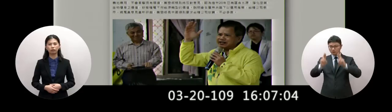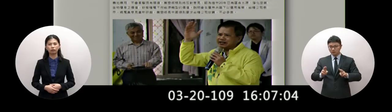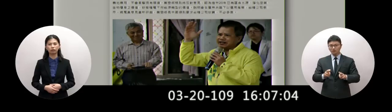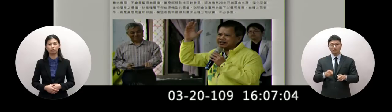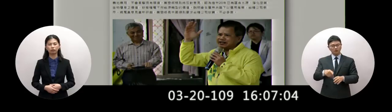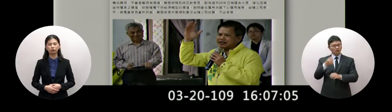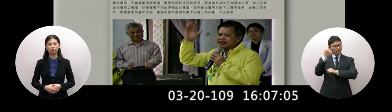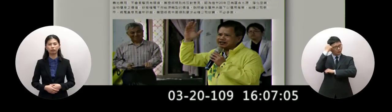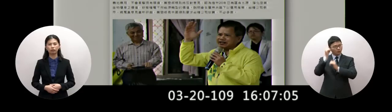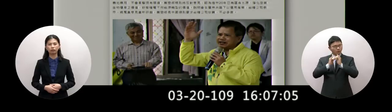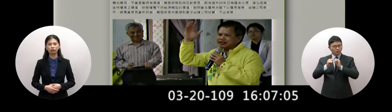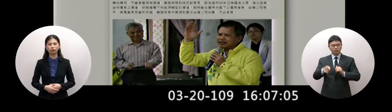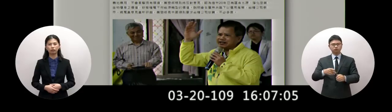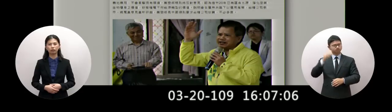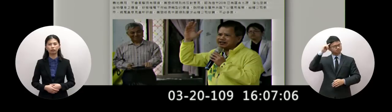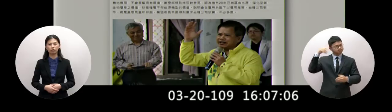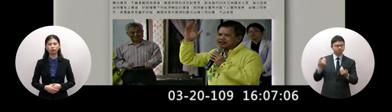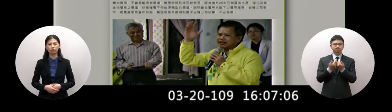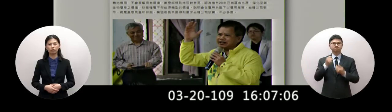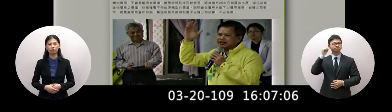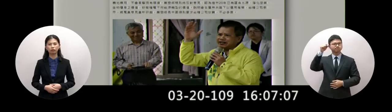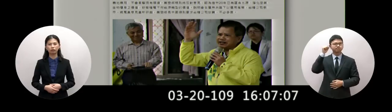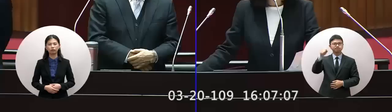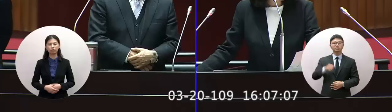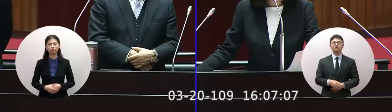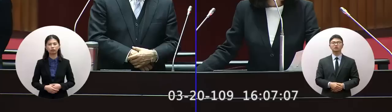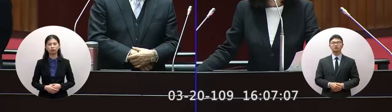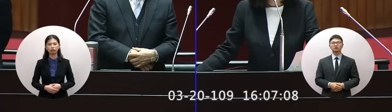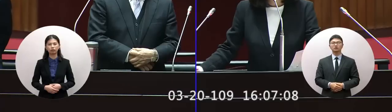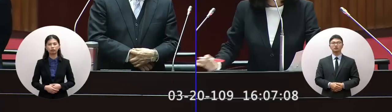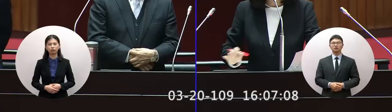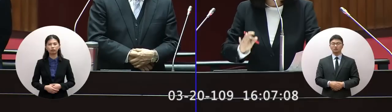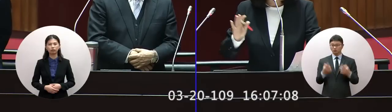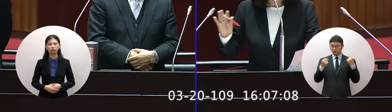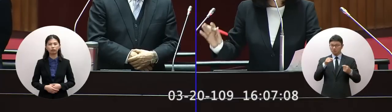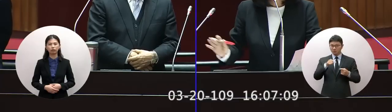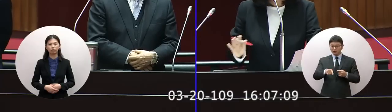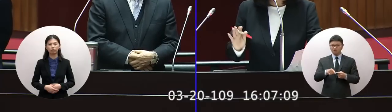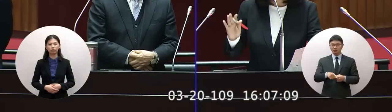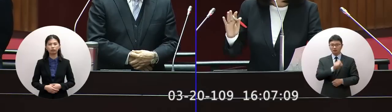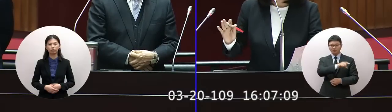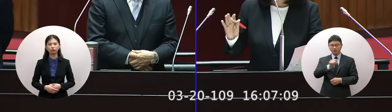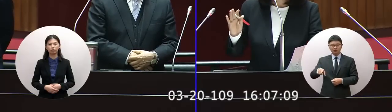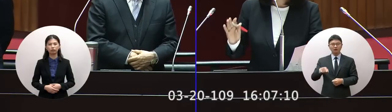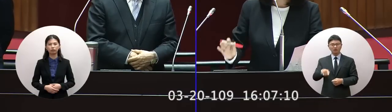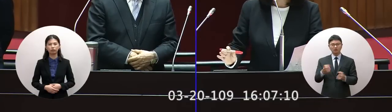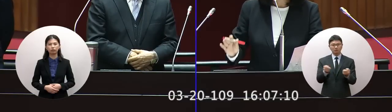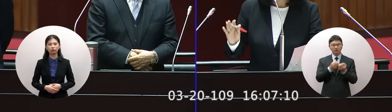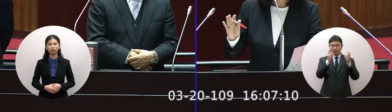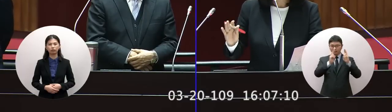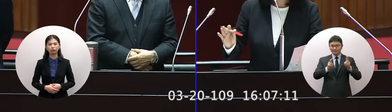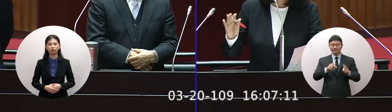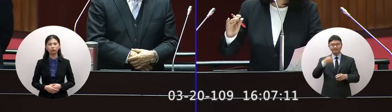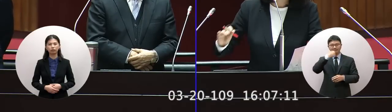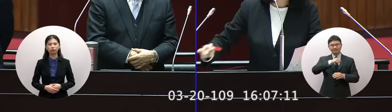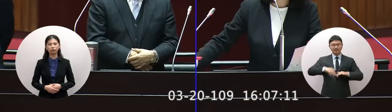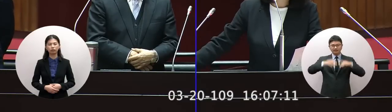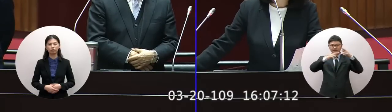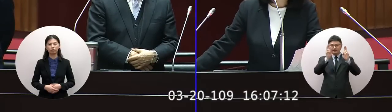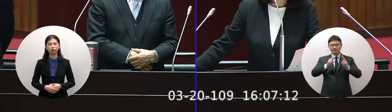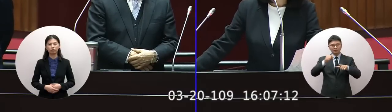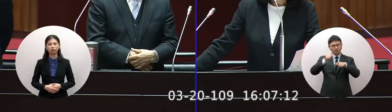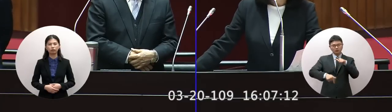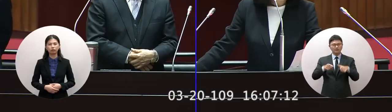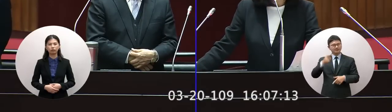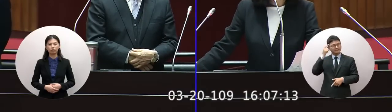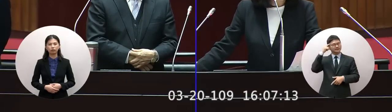地的居民反对。这原对于收购这个计划全部发电量的台积电非常的伤